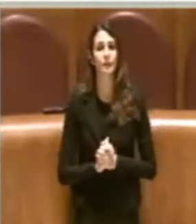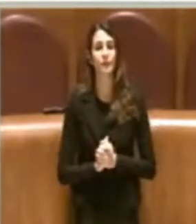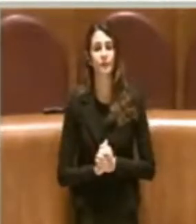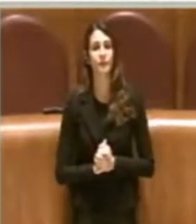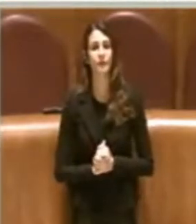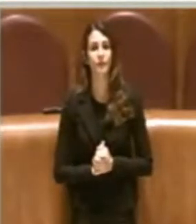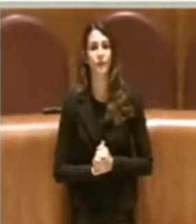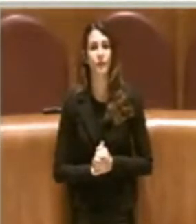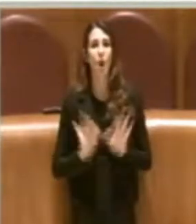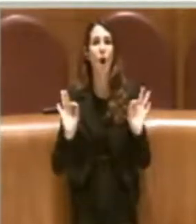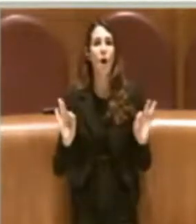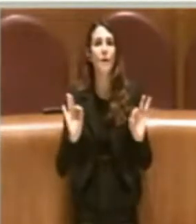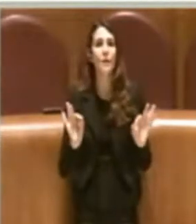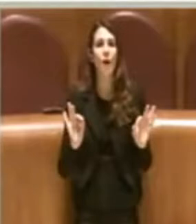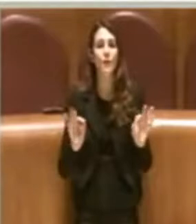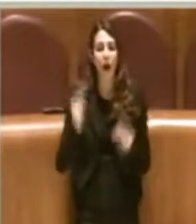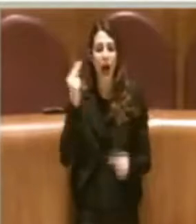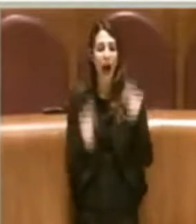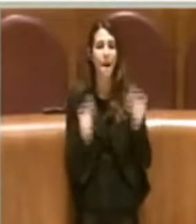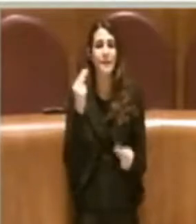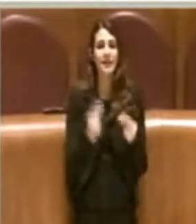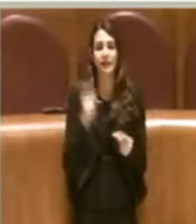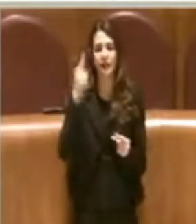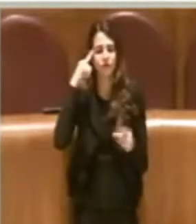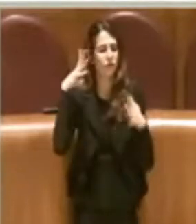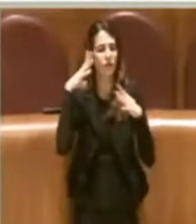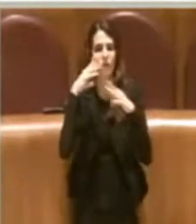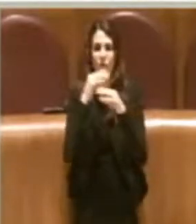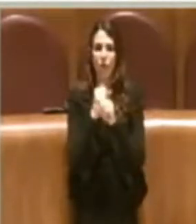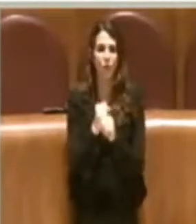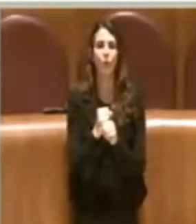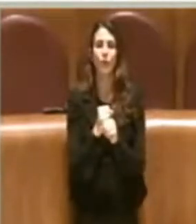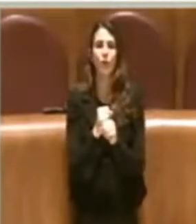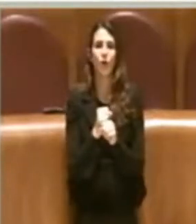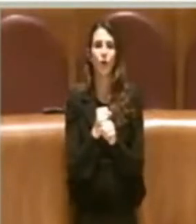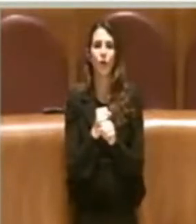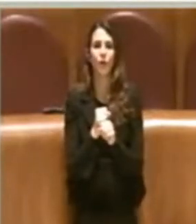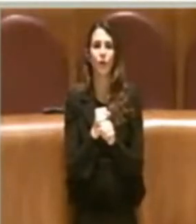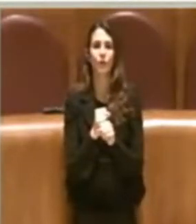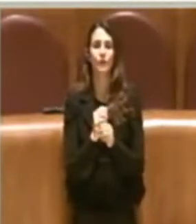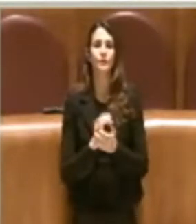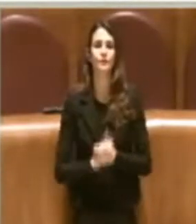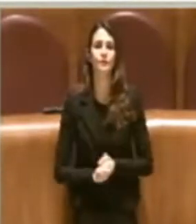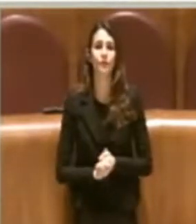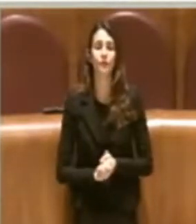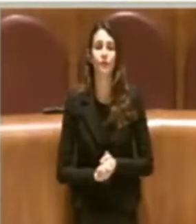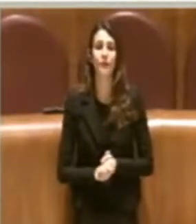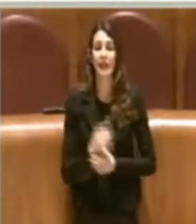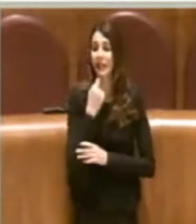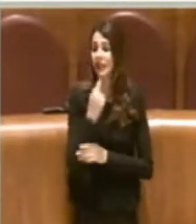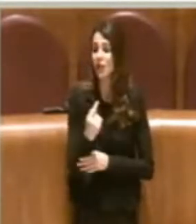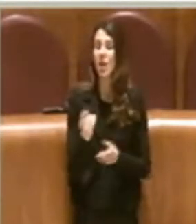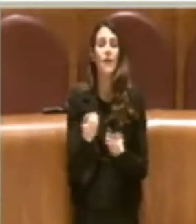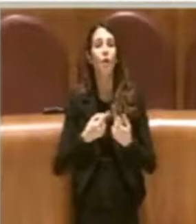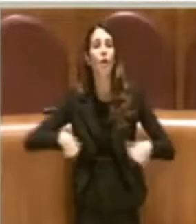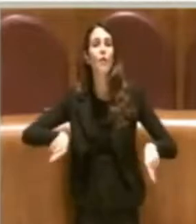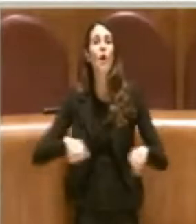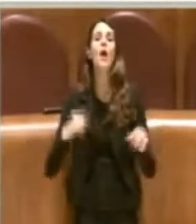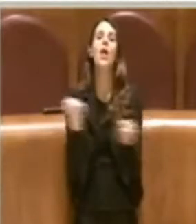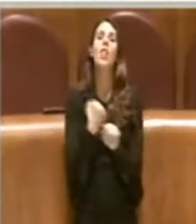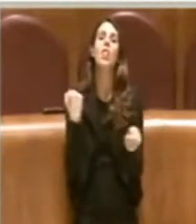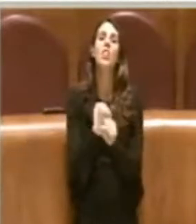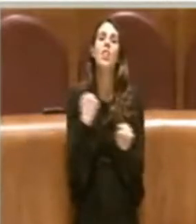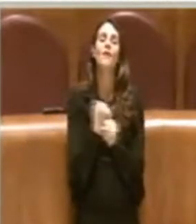diciamo non ne abbia una effettiva contezza. Per questo dicevo, sia con il lavoro di commissione che con